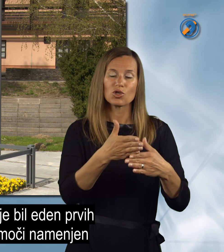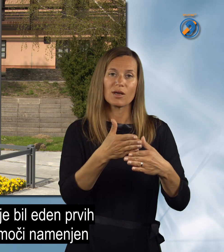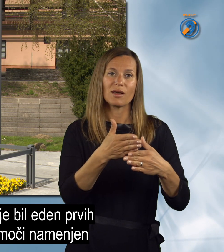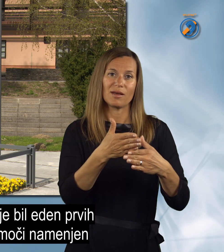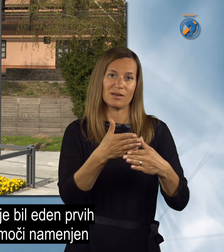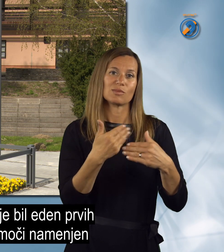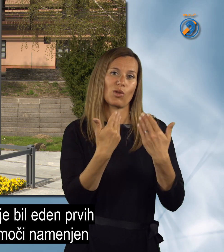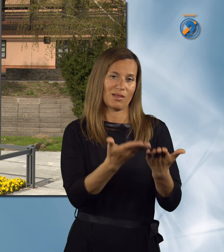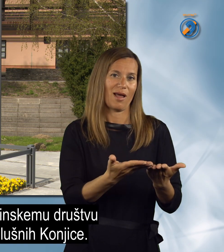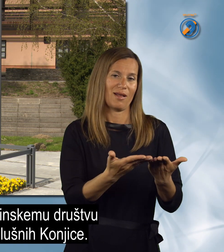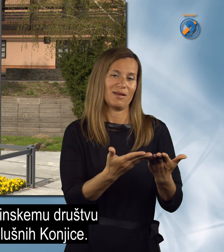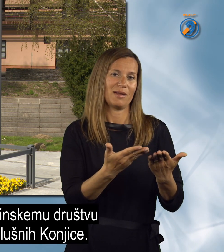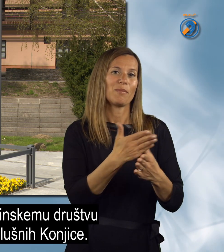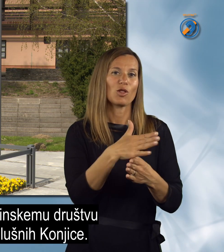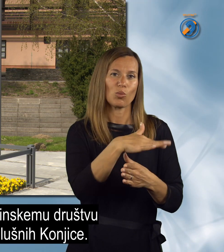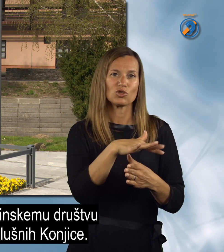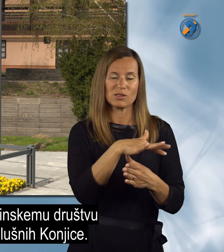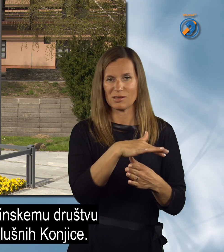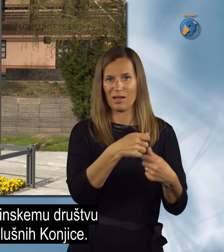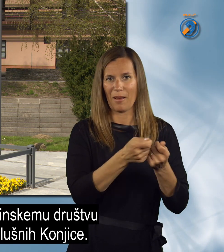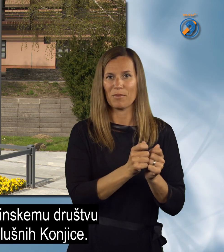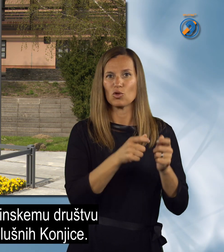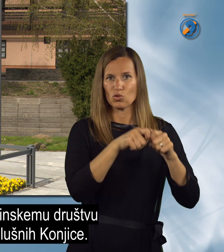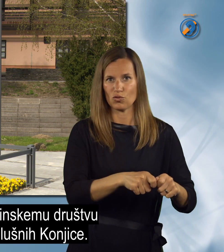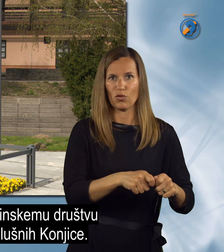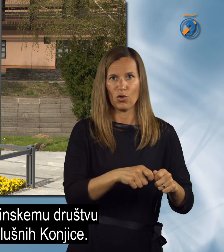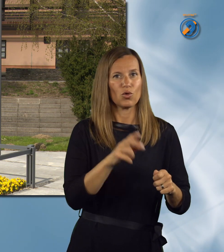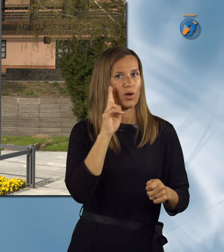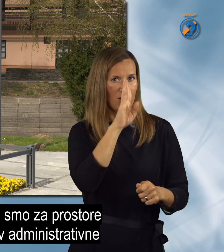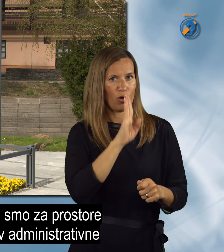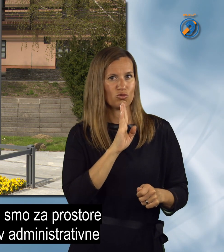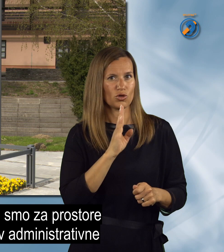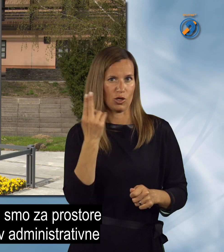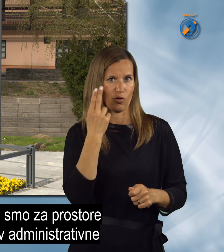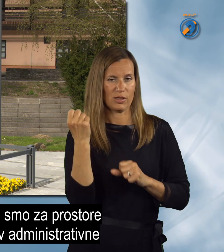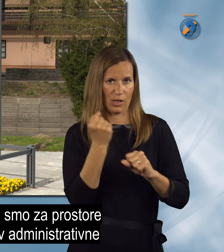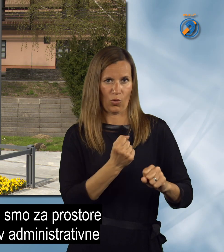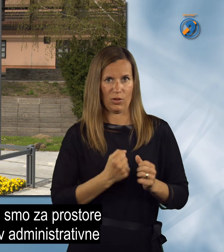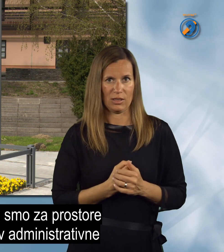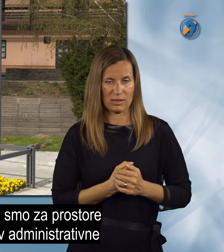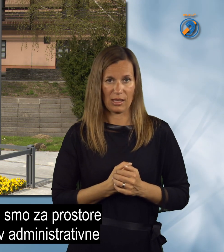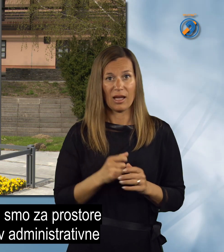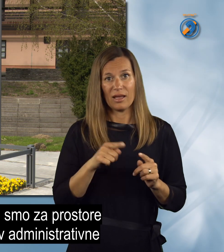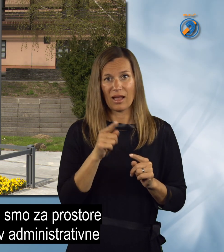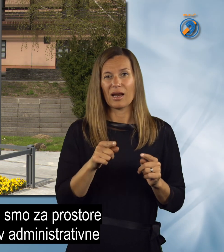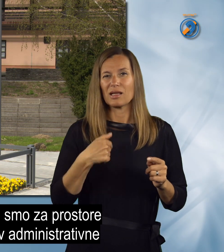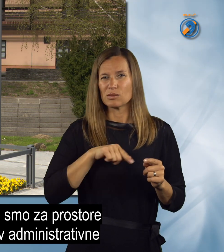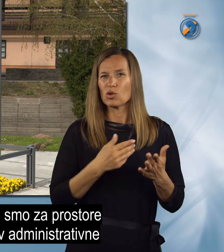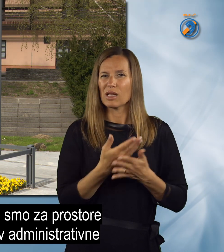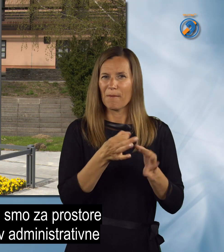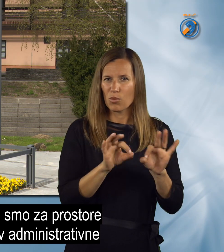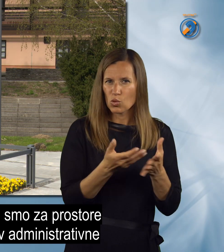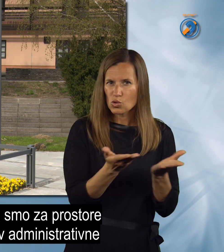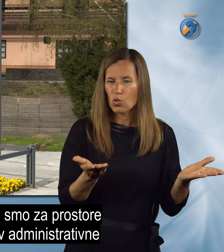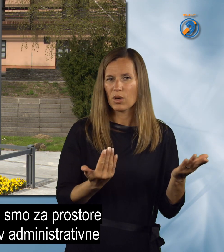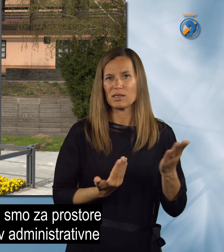pomoči bilo deležno ravno društvo, medobčinsko društvo gluhih in naglušnih Konjice. Takrat vem, da smo za prostore